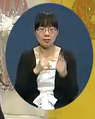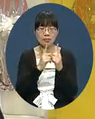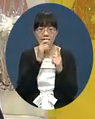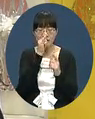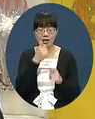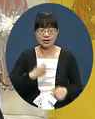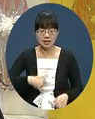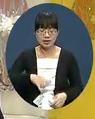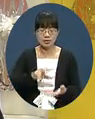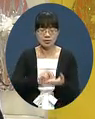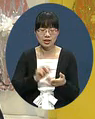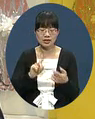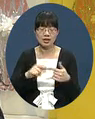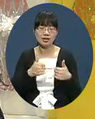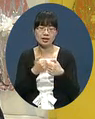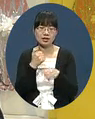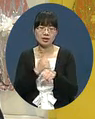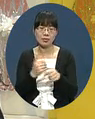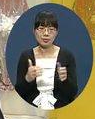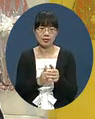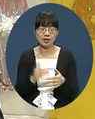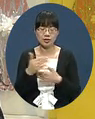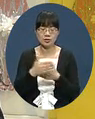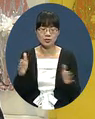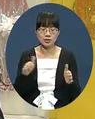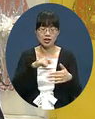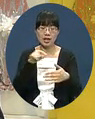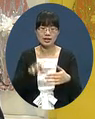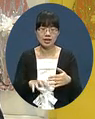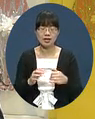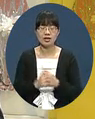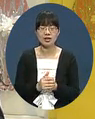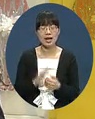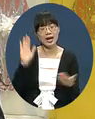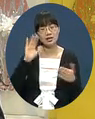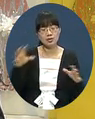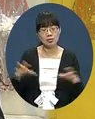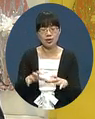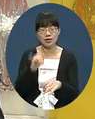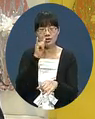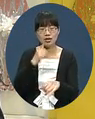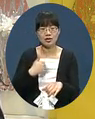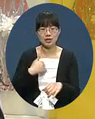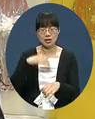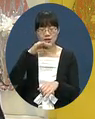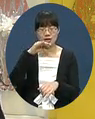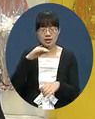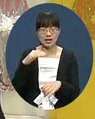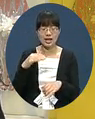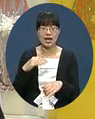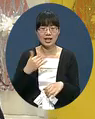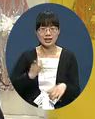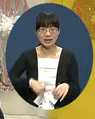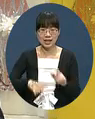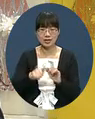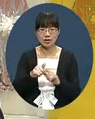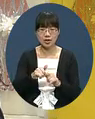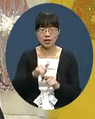아이의 문제를 얘기를 하고 그 교실에서 애들을 모아놓고 우리의 피부병은 절대 옮기는 병이